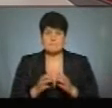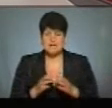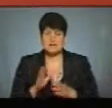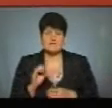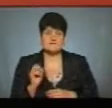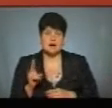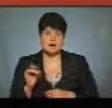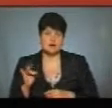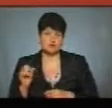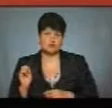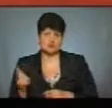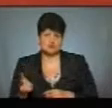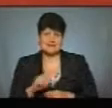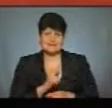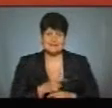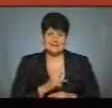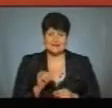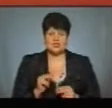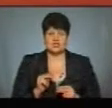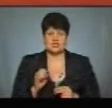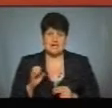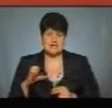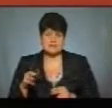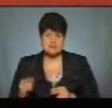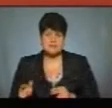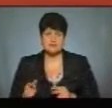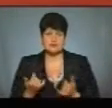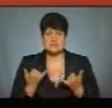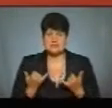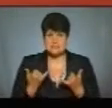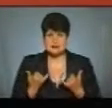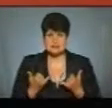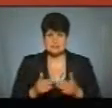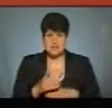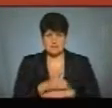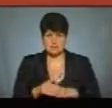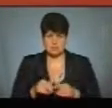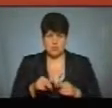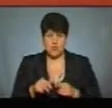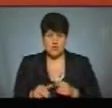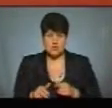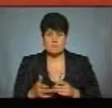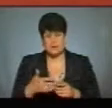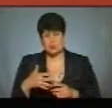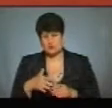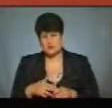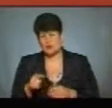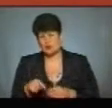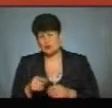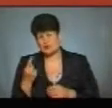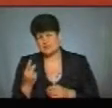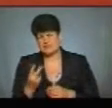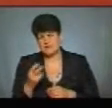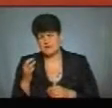партія Вакарчука, там Сила і Честь, відповідно, інші політичні партії, вони в якійсь мірі зараз на межі проходження. Так? Тобто ми можемо розуміти, якщо йде мова там